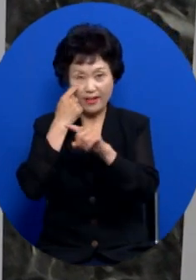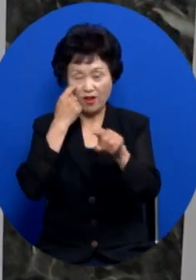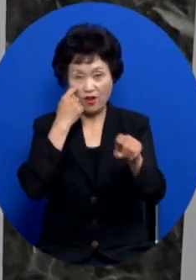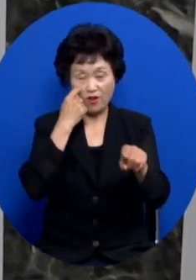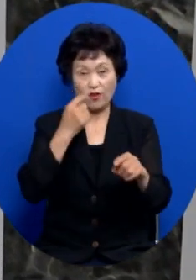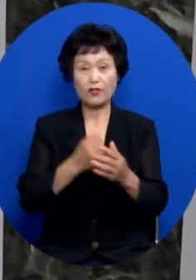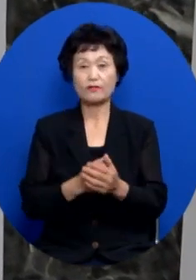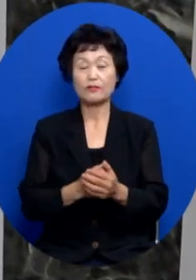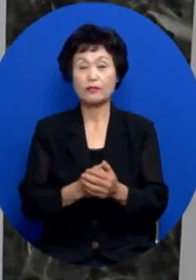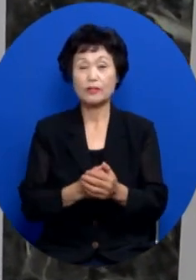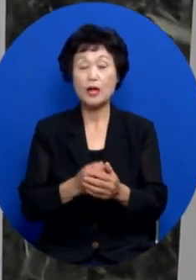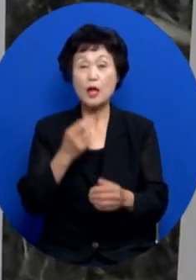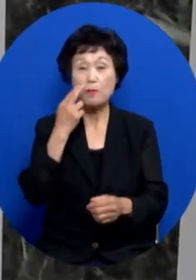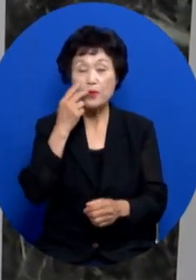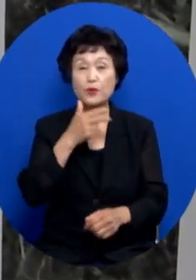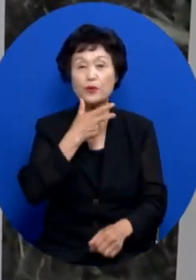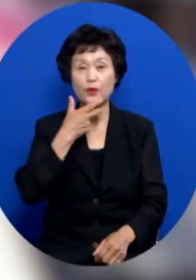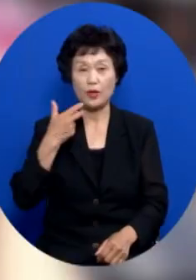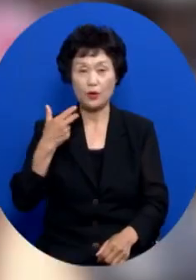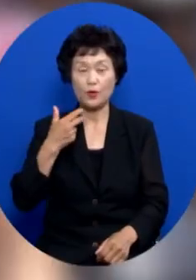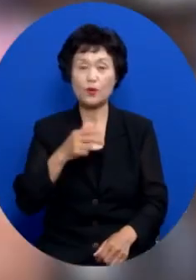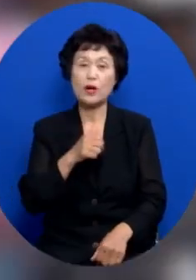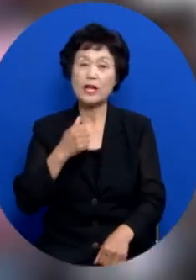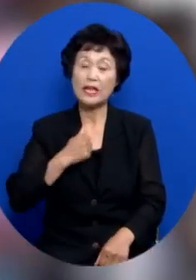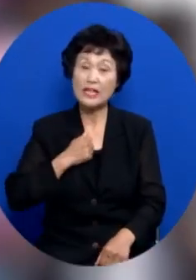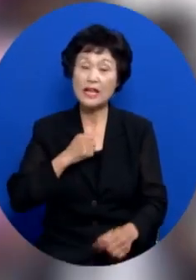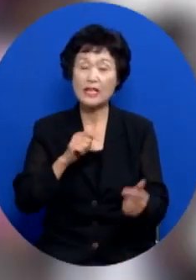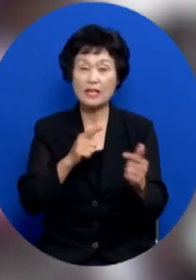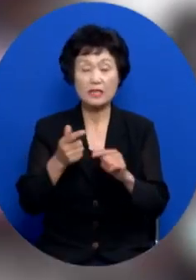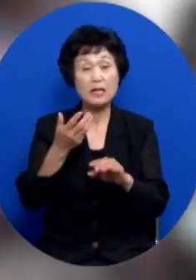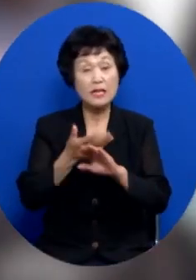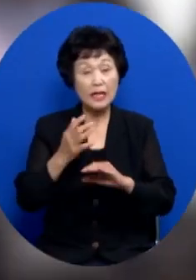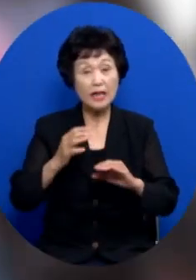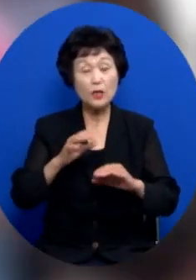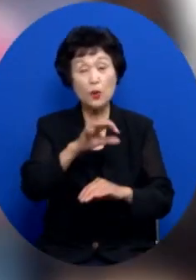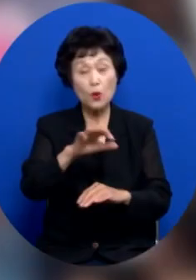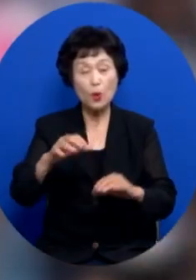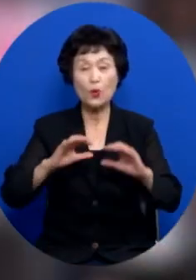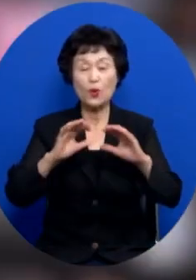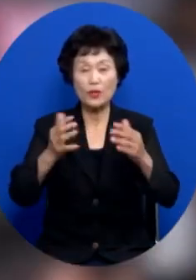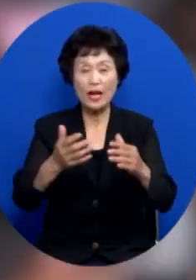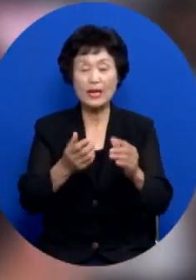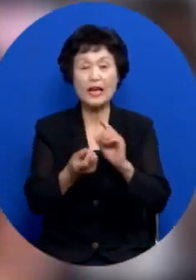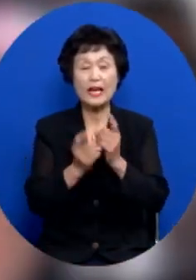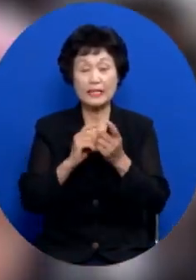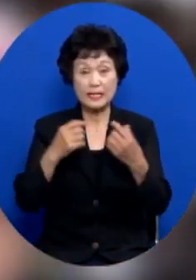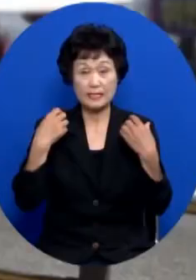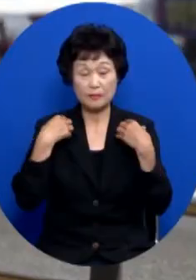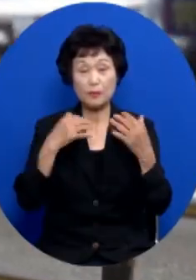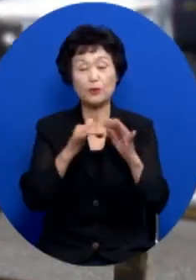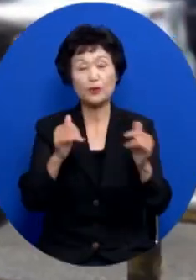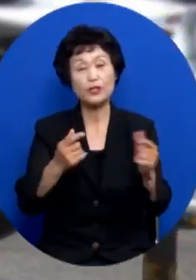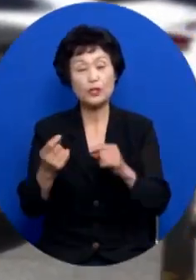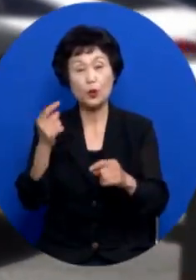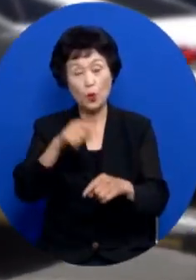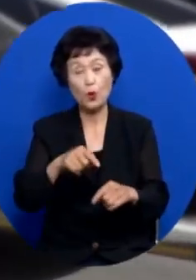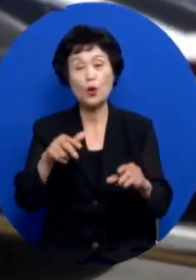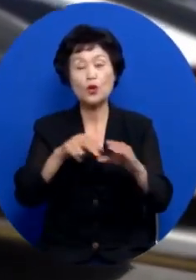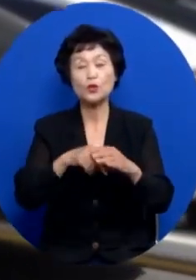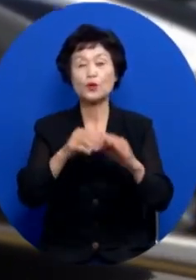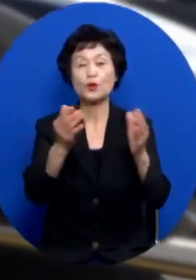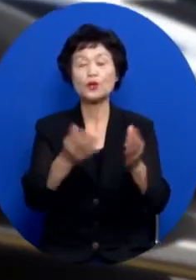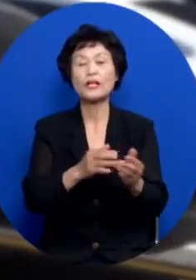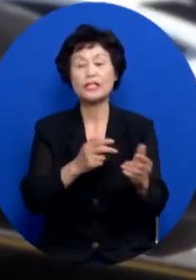띄었는데요. 미국, 영국, 캐나다 등 다른 국가 대사관 부스들을 비롯해 대학 동아리, 종교단체 부스들도 볼